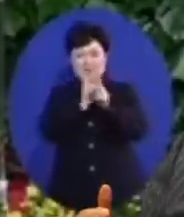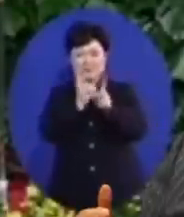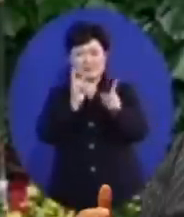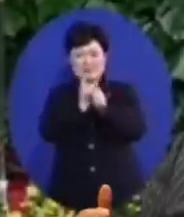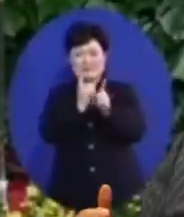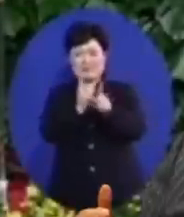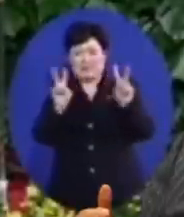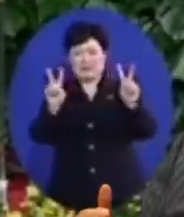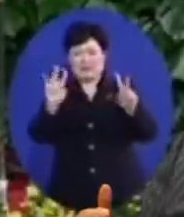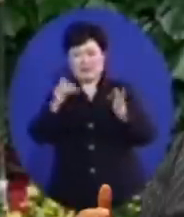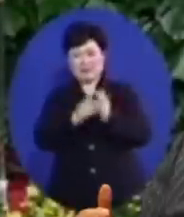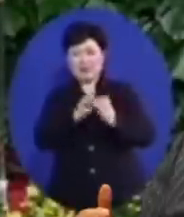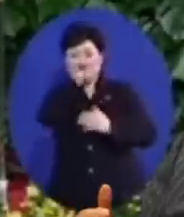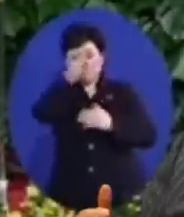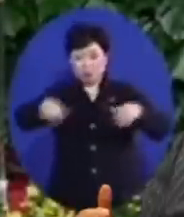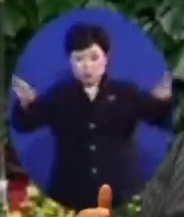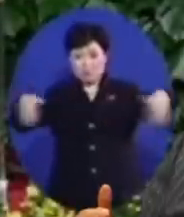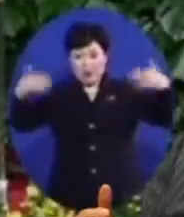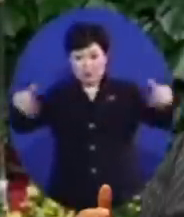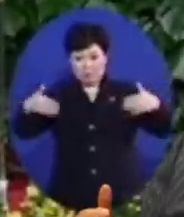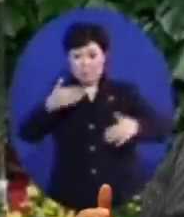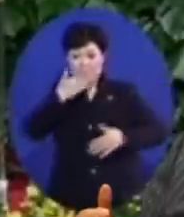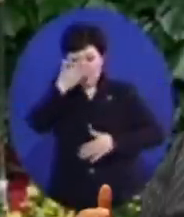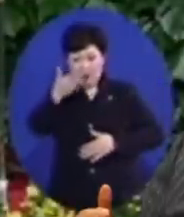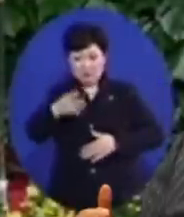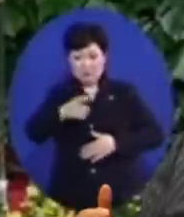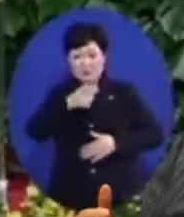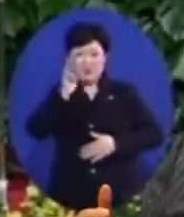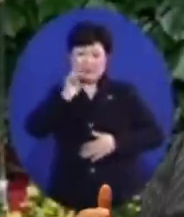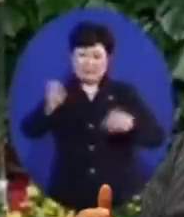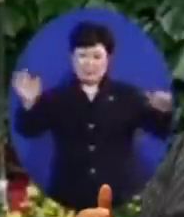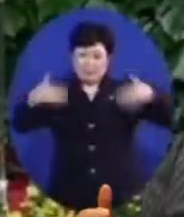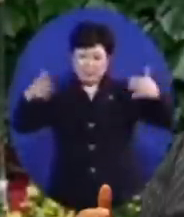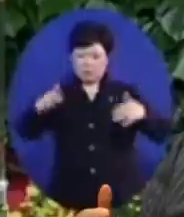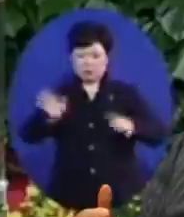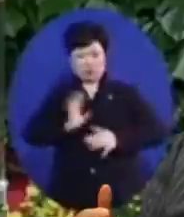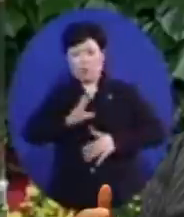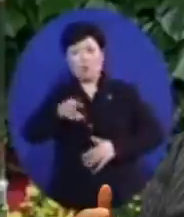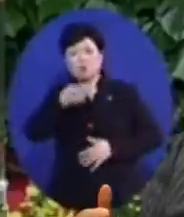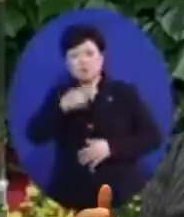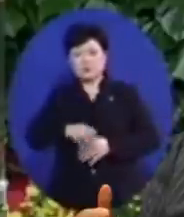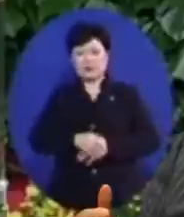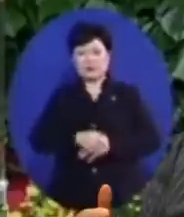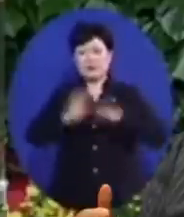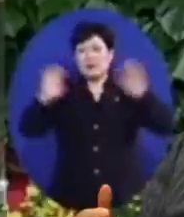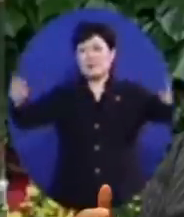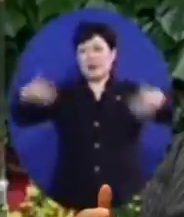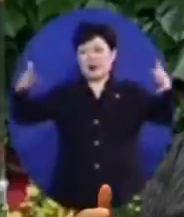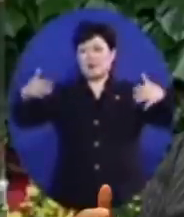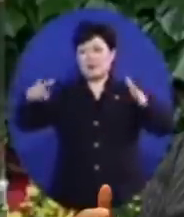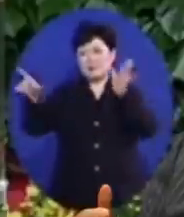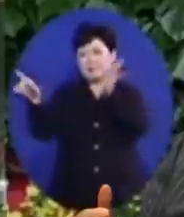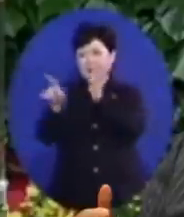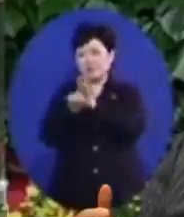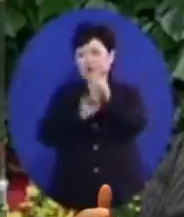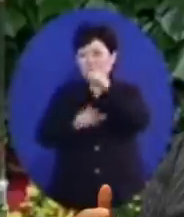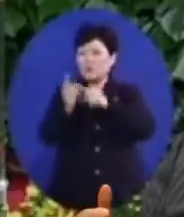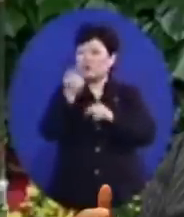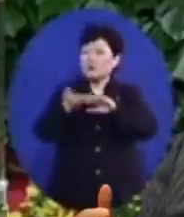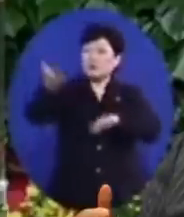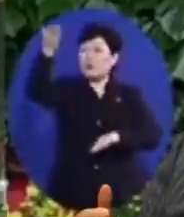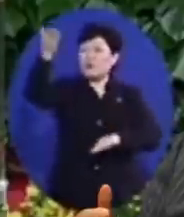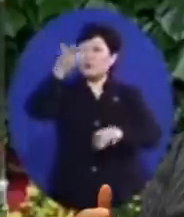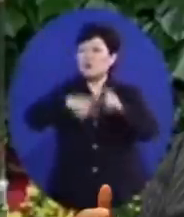독수리는 바람을 탈 줄 알기 때문에 폭풍을 두려워하지 않습니다. 아무리 폭풍이 불어와도 바람에 의지하여 더 높고 더